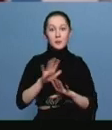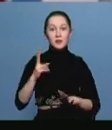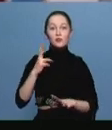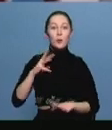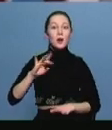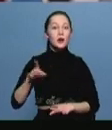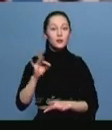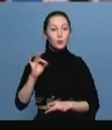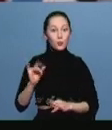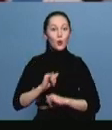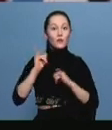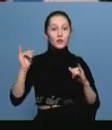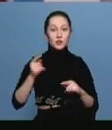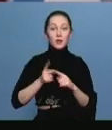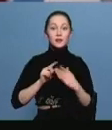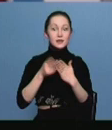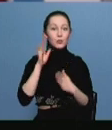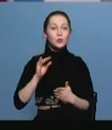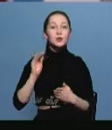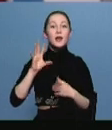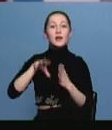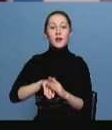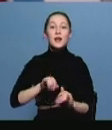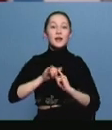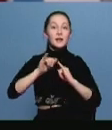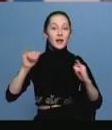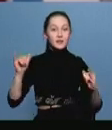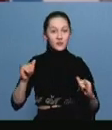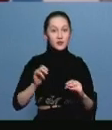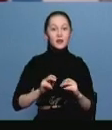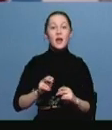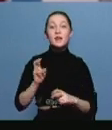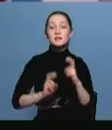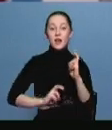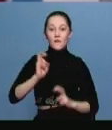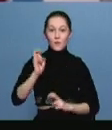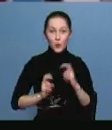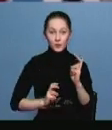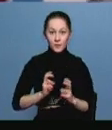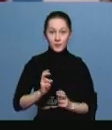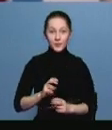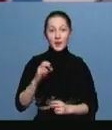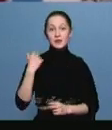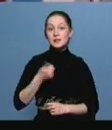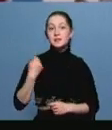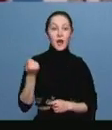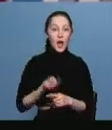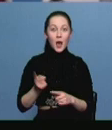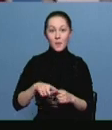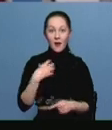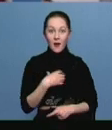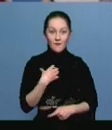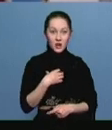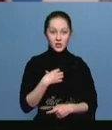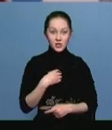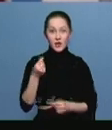Все эти деньги будут направлены на инвестиции, на развитие самого Чепецкого механического завода. Ну, что на самом деле, наверное, самое важное. То есть деньги никуда не